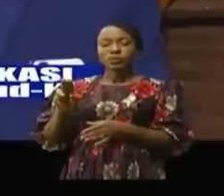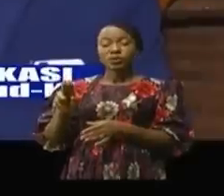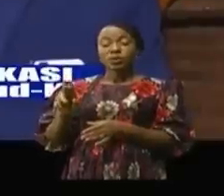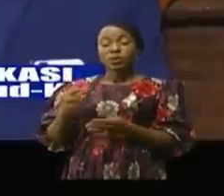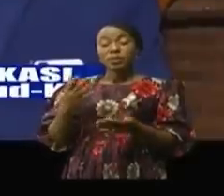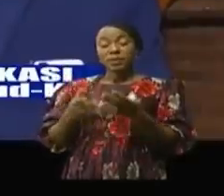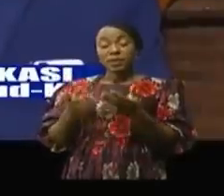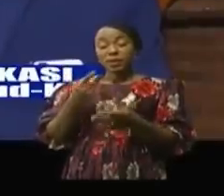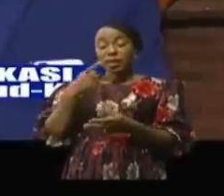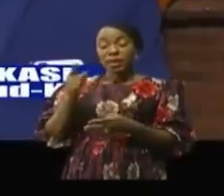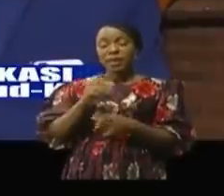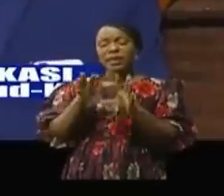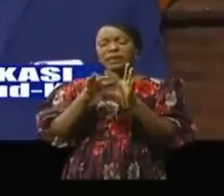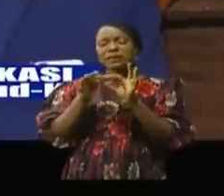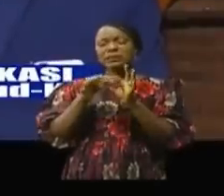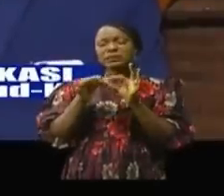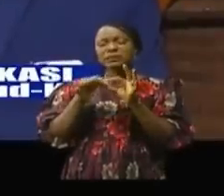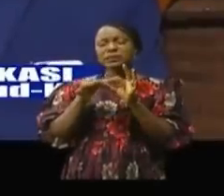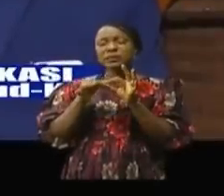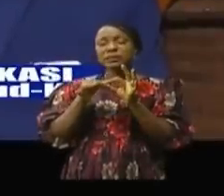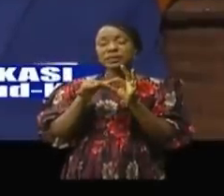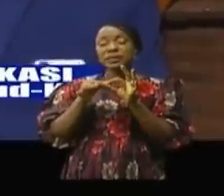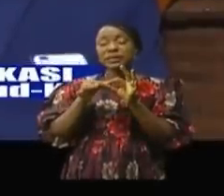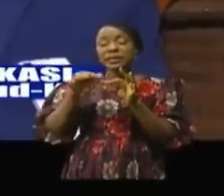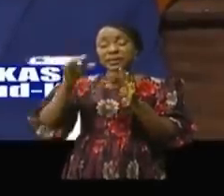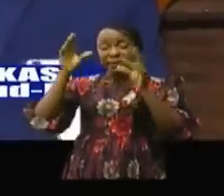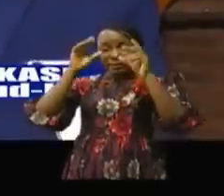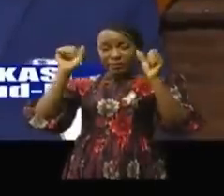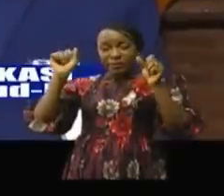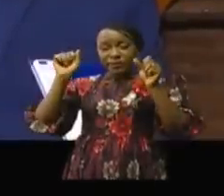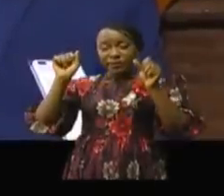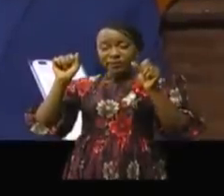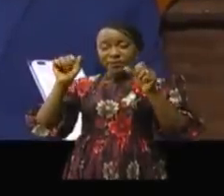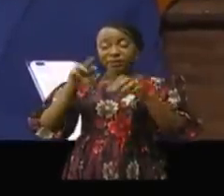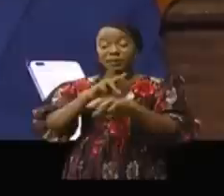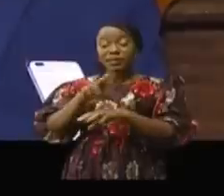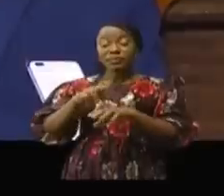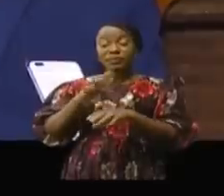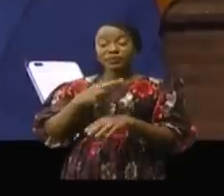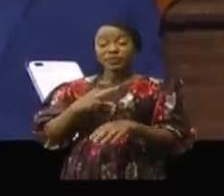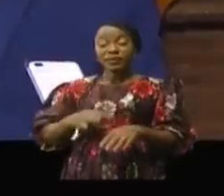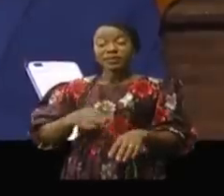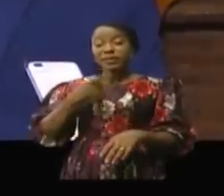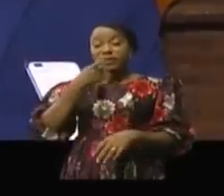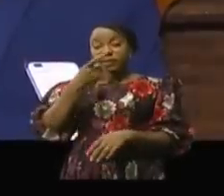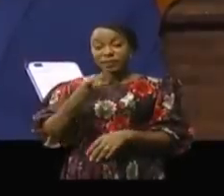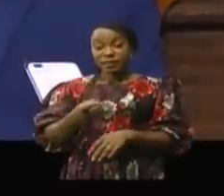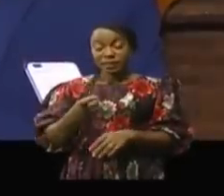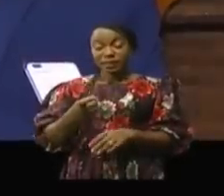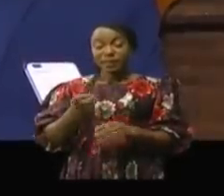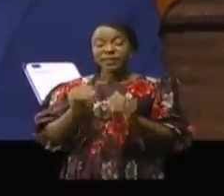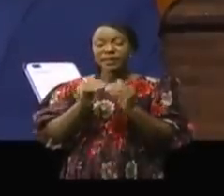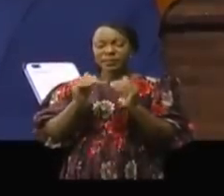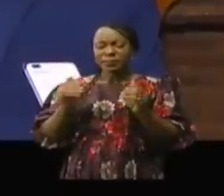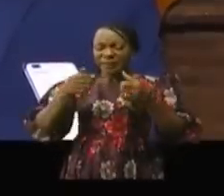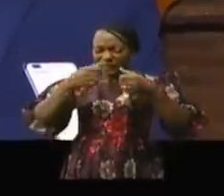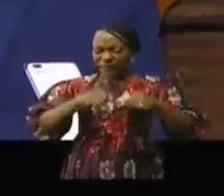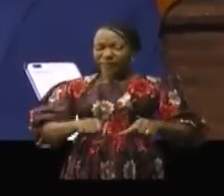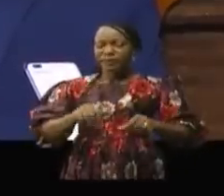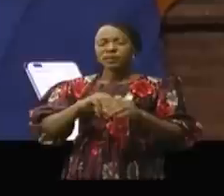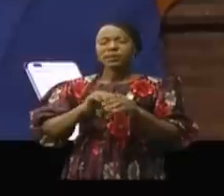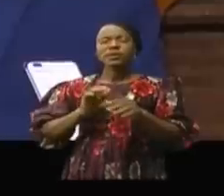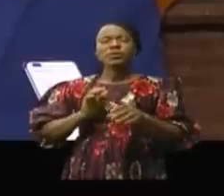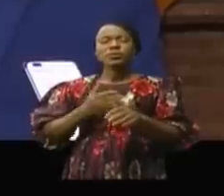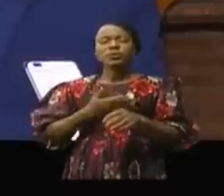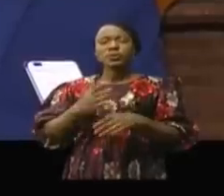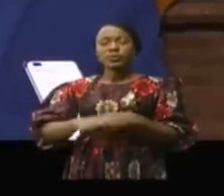instruction expresse du président de la République, son Excellence Félix-Antoine Tshisekedi Tshilombo, qui tient à ce que la paix règne sur l'ensemble de notre